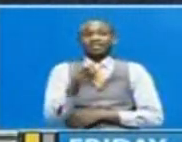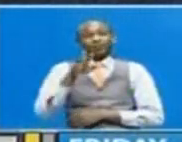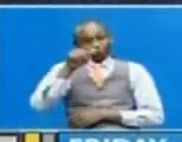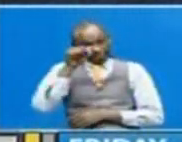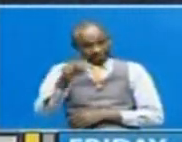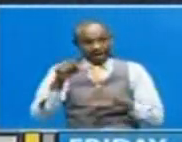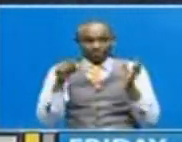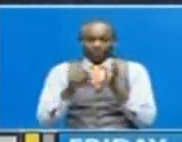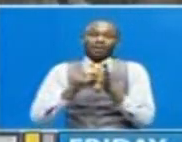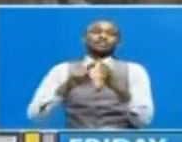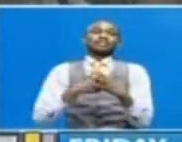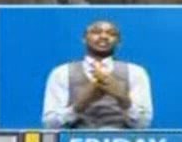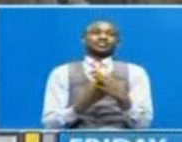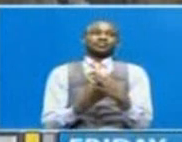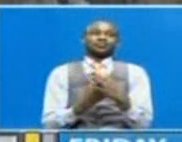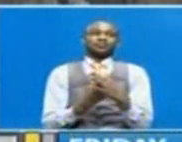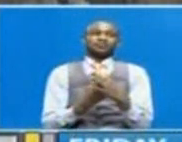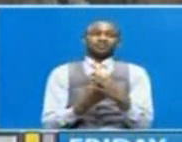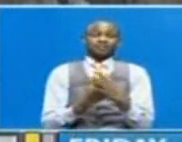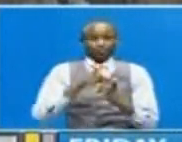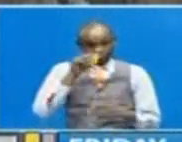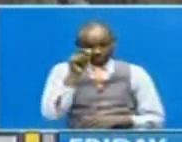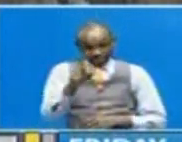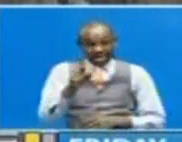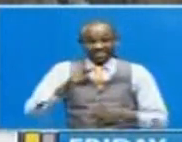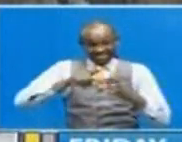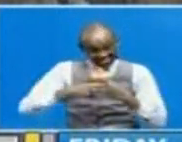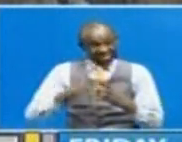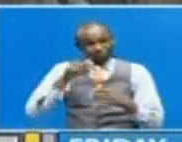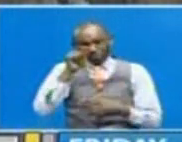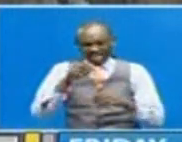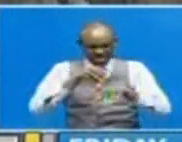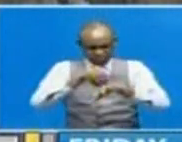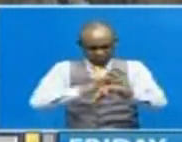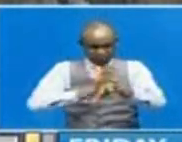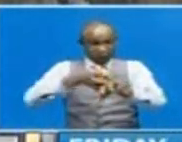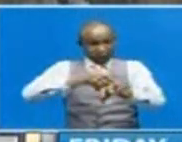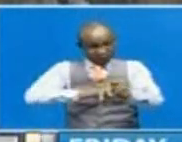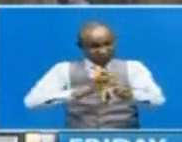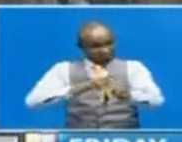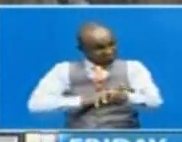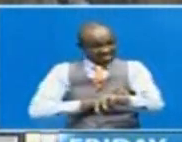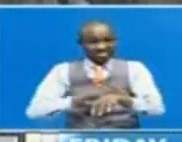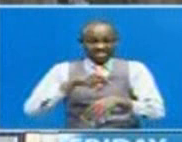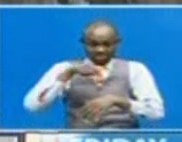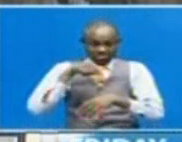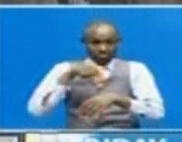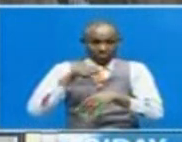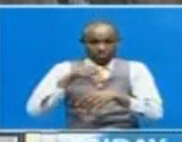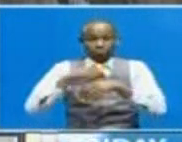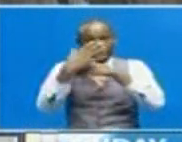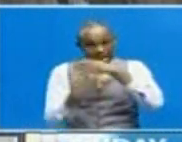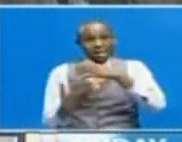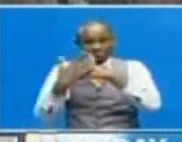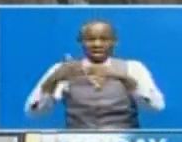his problems commenced. Sasa ndio diliasia hata kutoka gozi, kugazia kutoka